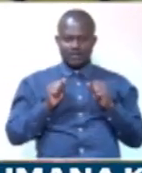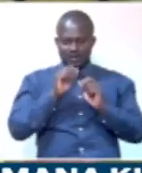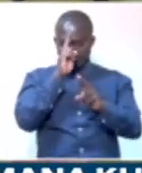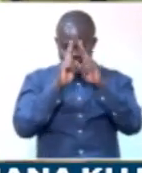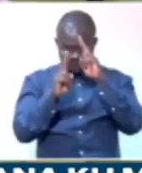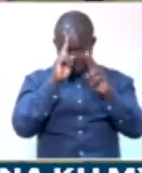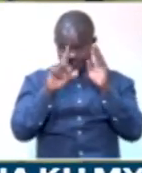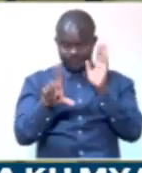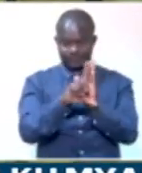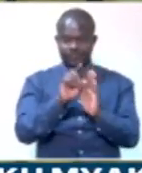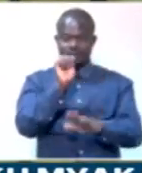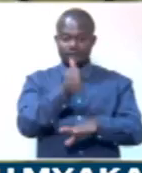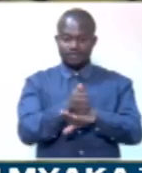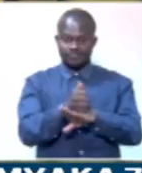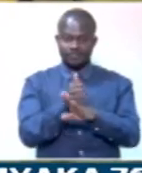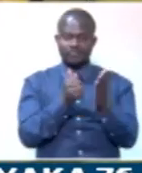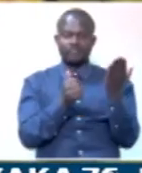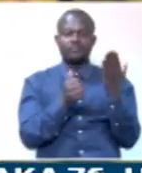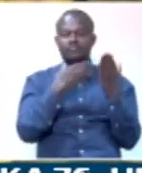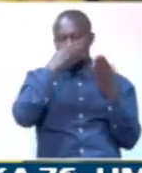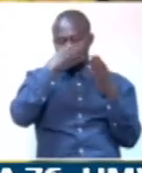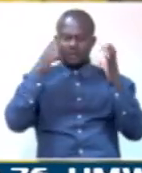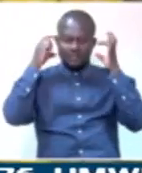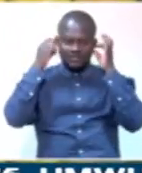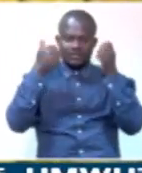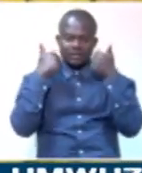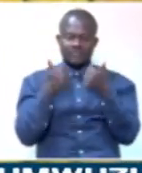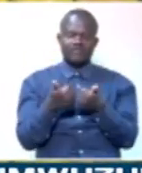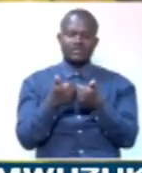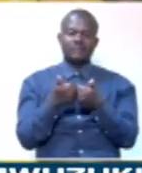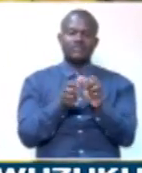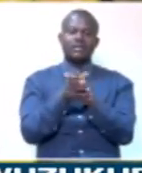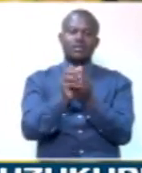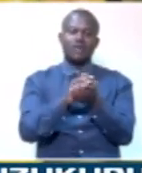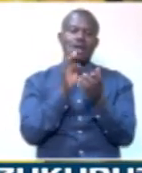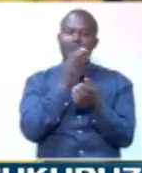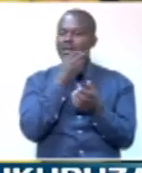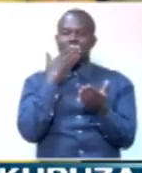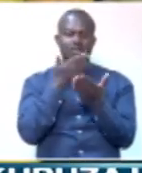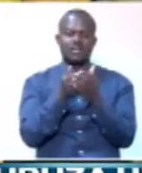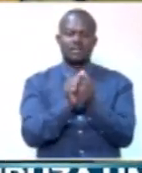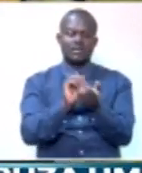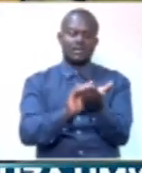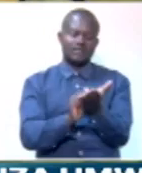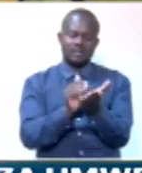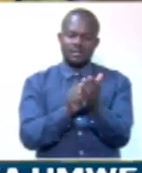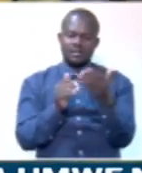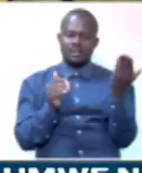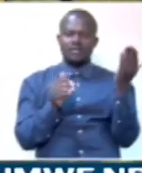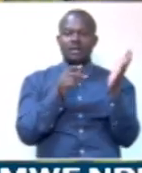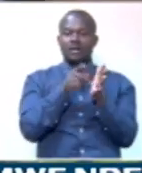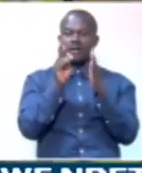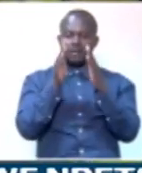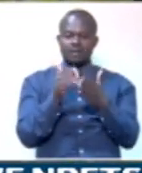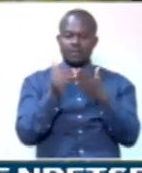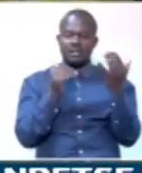Kubahiriza amabwiriza yagenwe, kwambara neza agapfukamunwa, gukaraba amazi meza n'isabune. Abaguzi